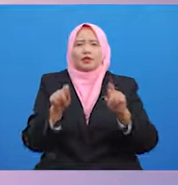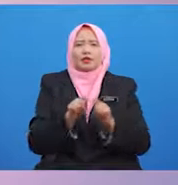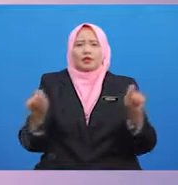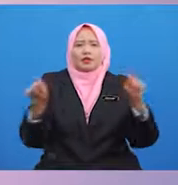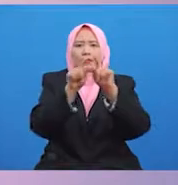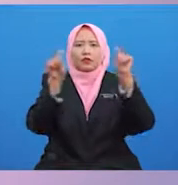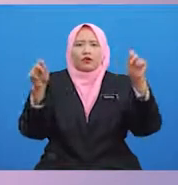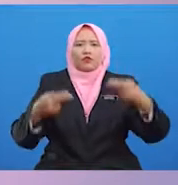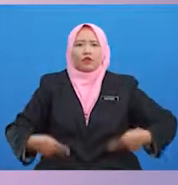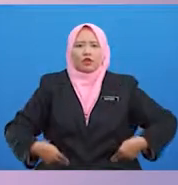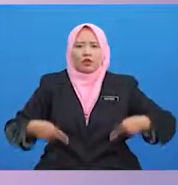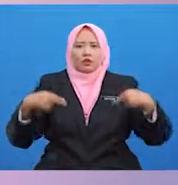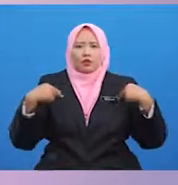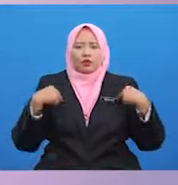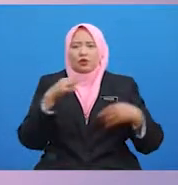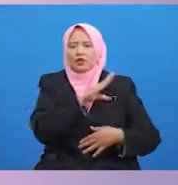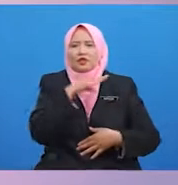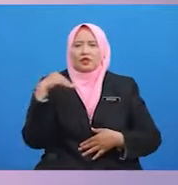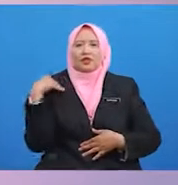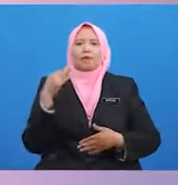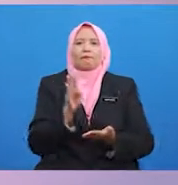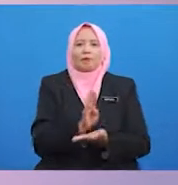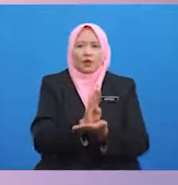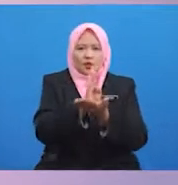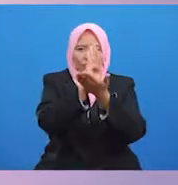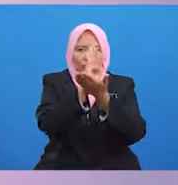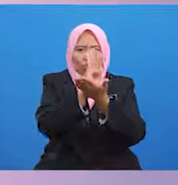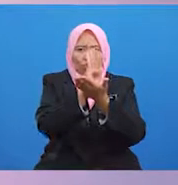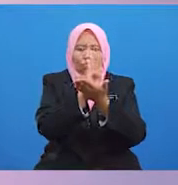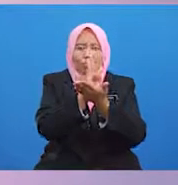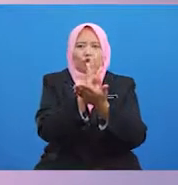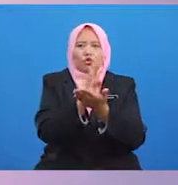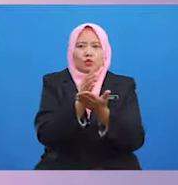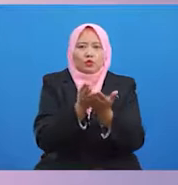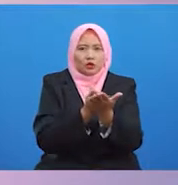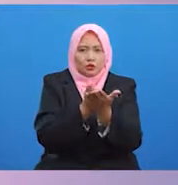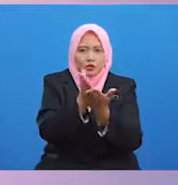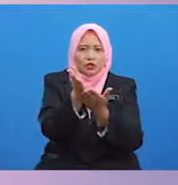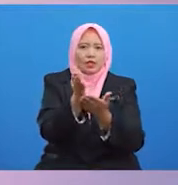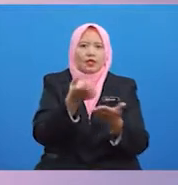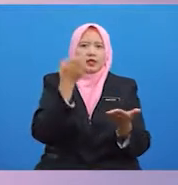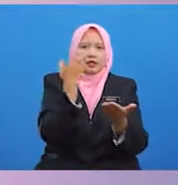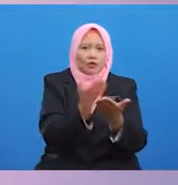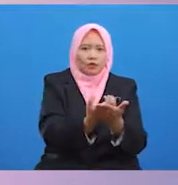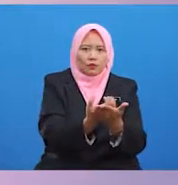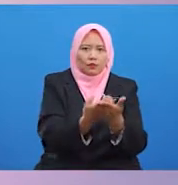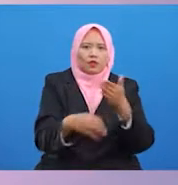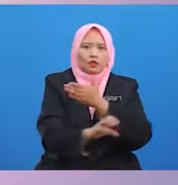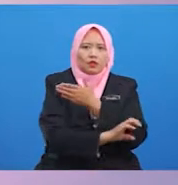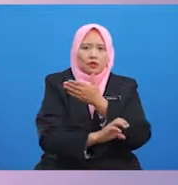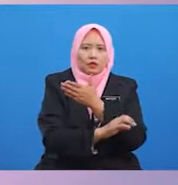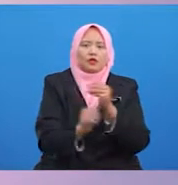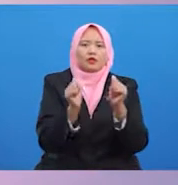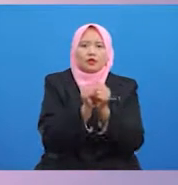penduduk dan membantu kelangsungan ekonomi negara dengan kuasa beli yang